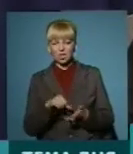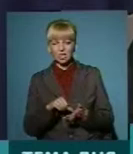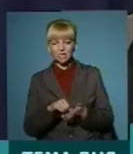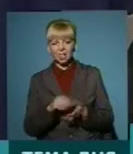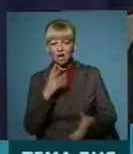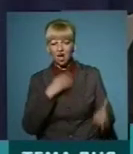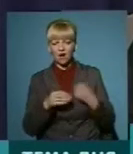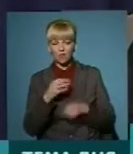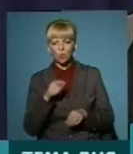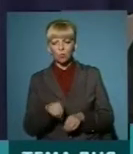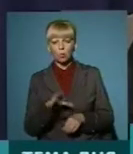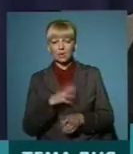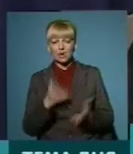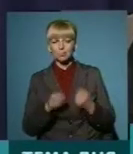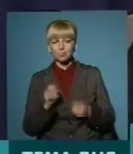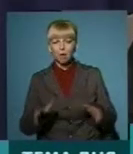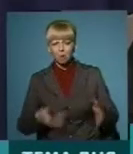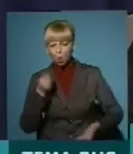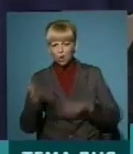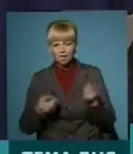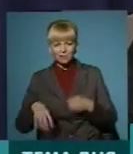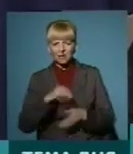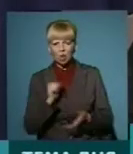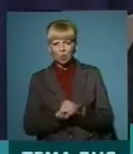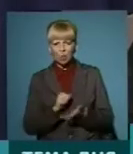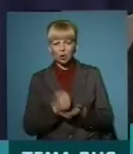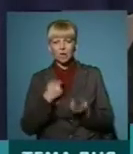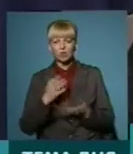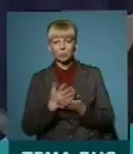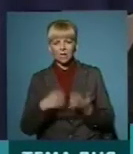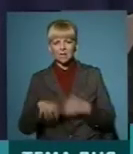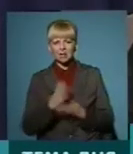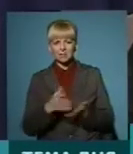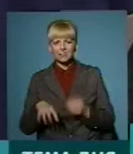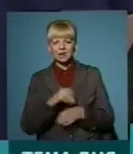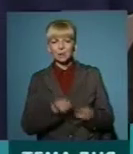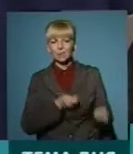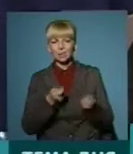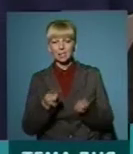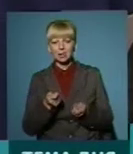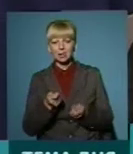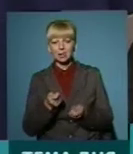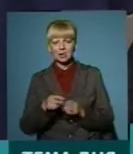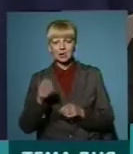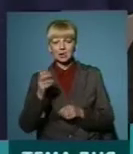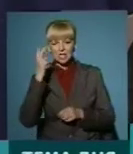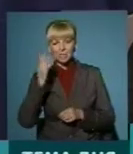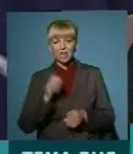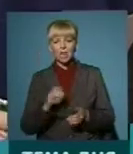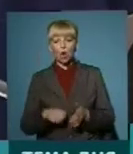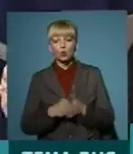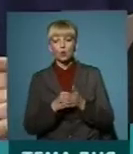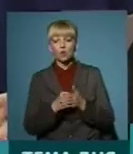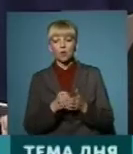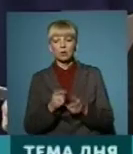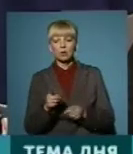состояла в том, что, значит, если поднять документы, они у меня есть все, которые прислали из Киева, на основании чего пытались